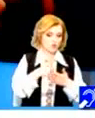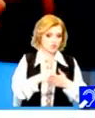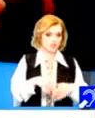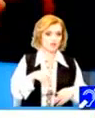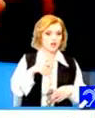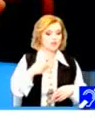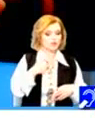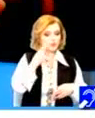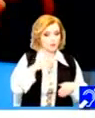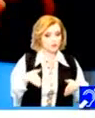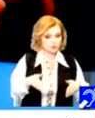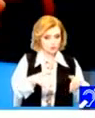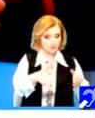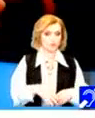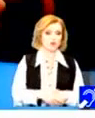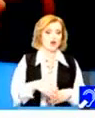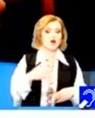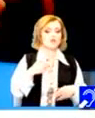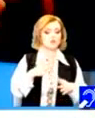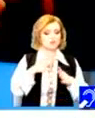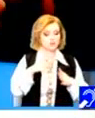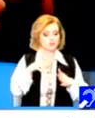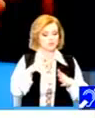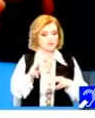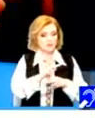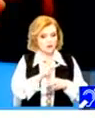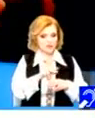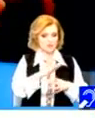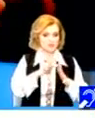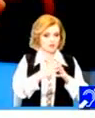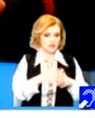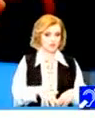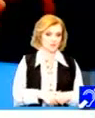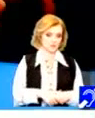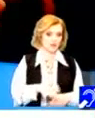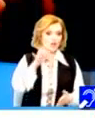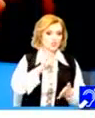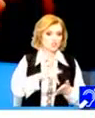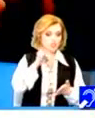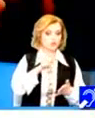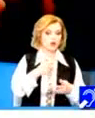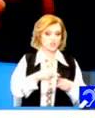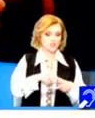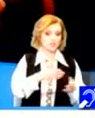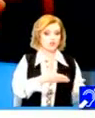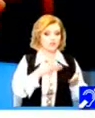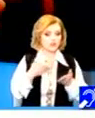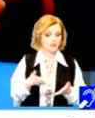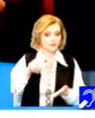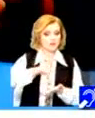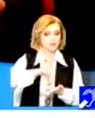condiții decente în transportul public și mai multă implicare din partea autorităților. Centrul Analitic Expert Group i-a invitat la discuții